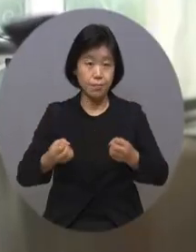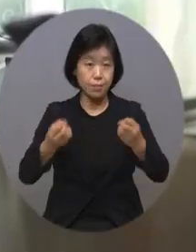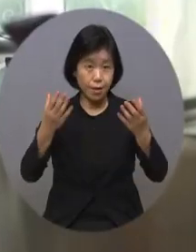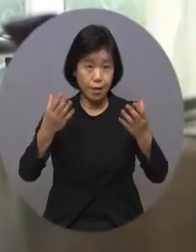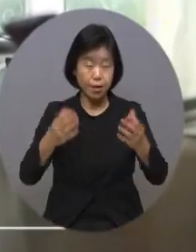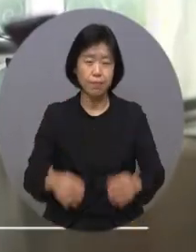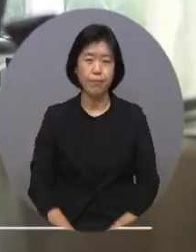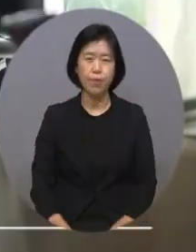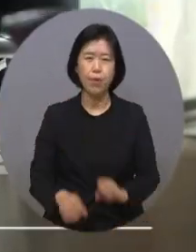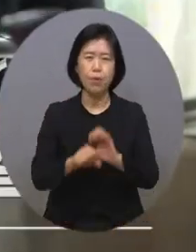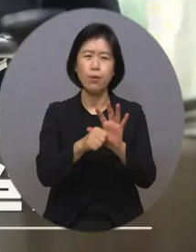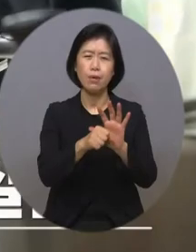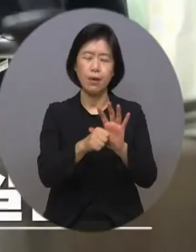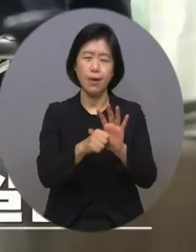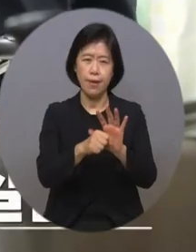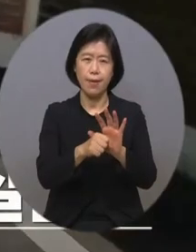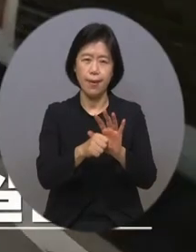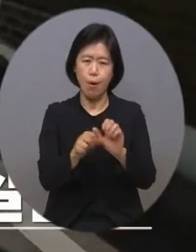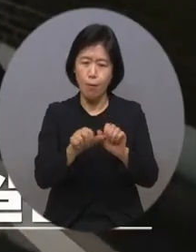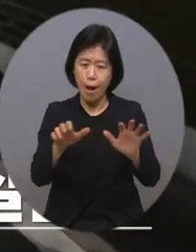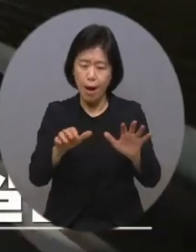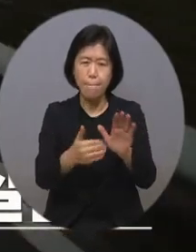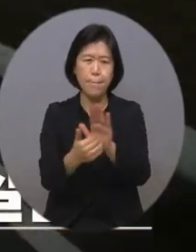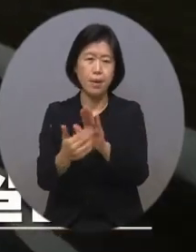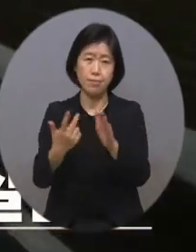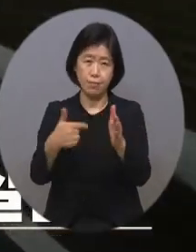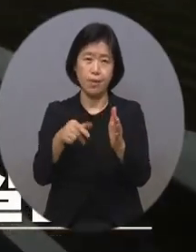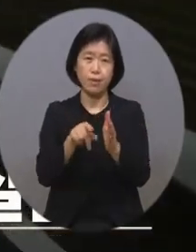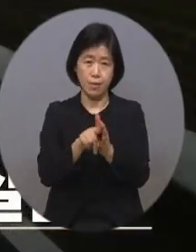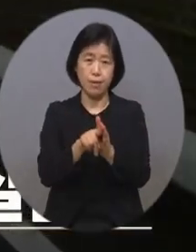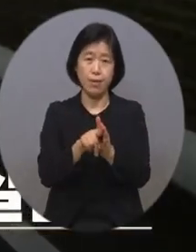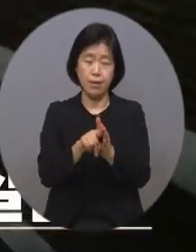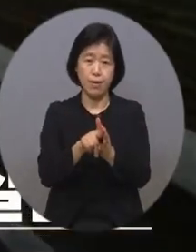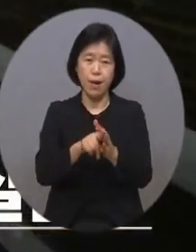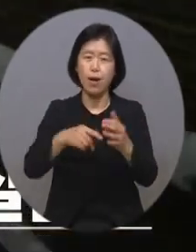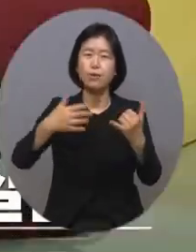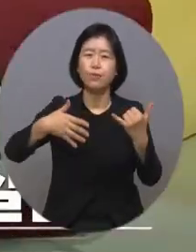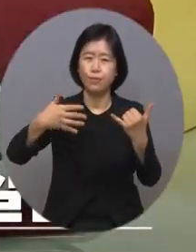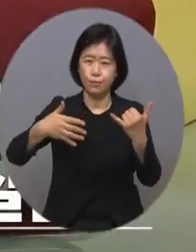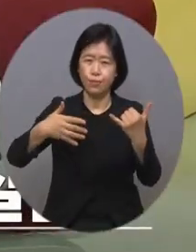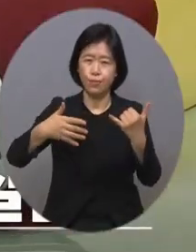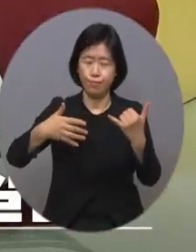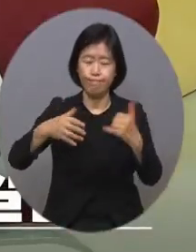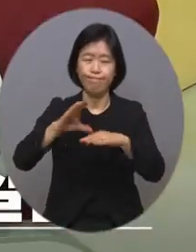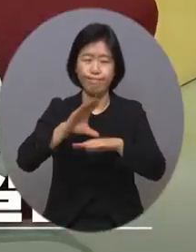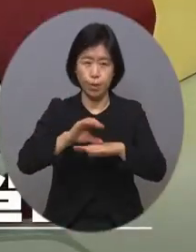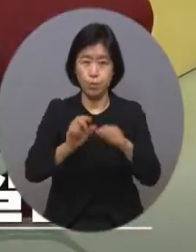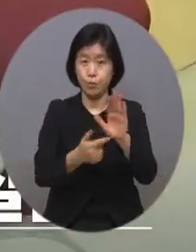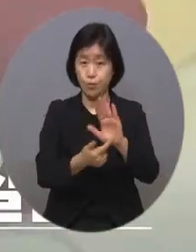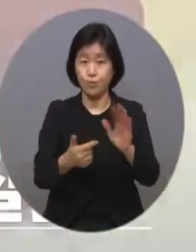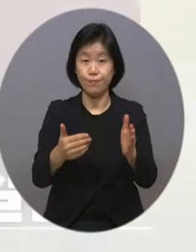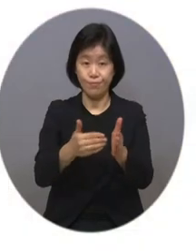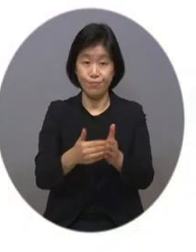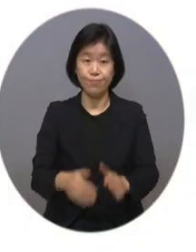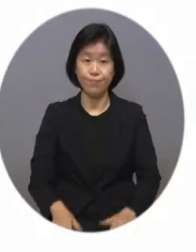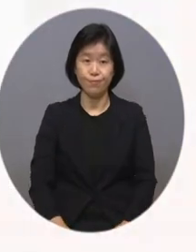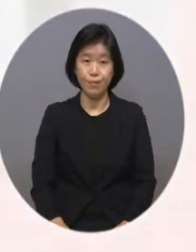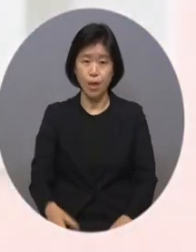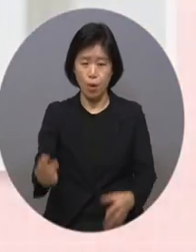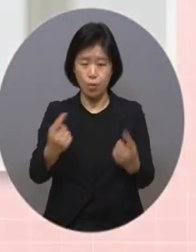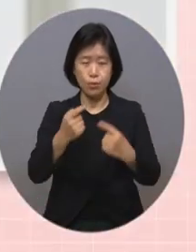코로나19 확산 예방 차원에서 실시간 유튜브 라이브 방송으로 진행해 참석하지